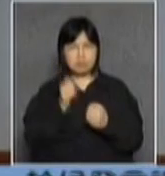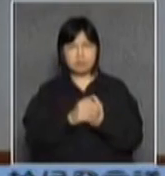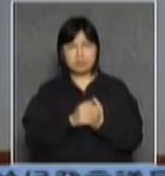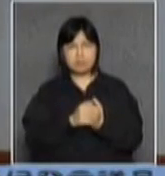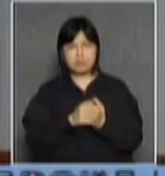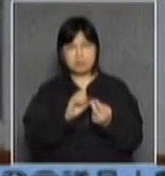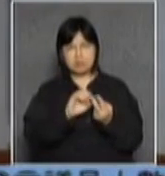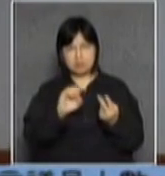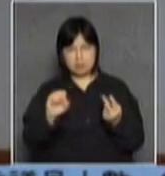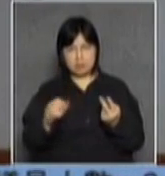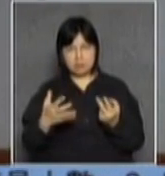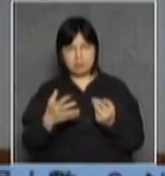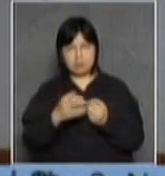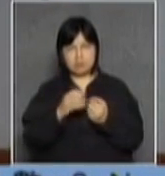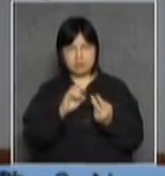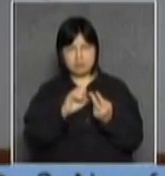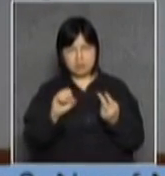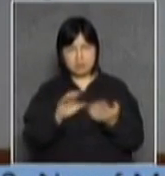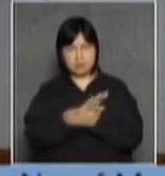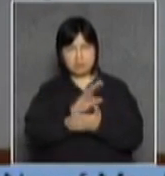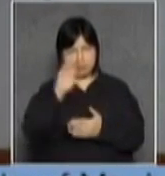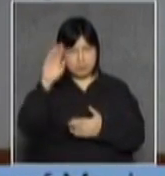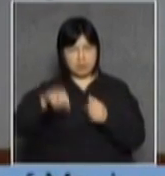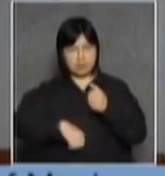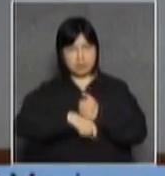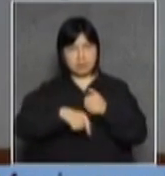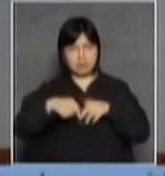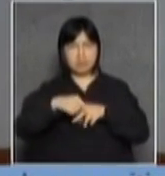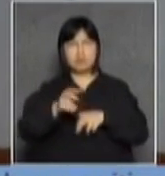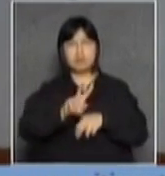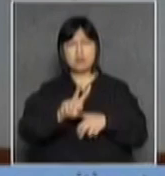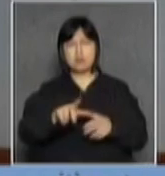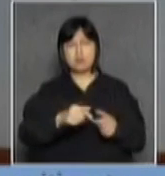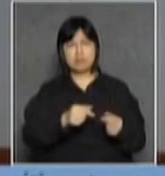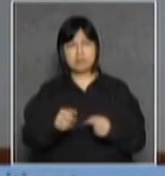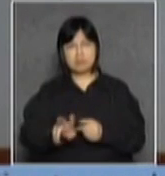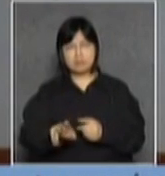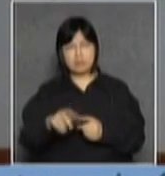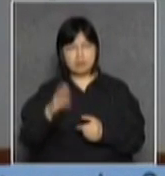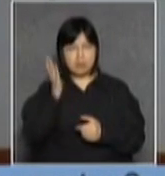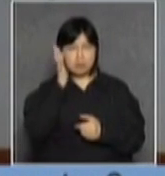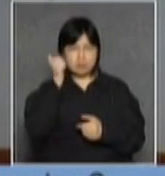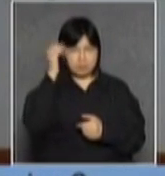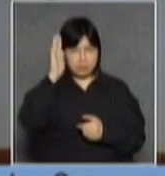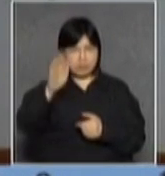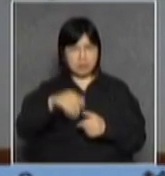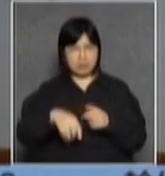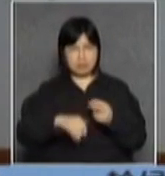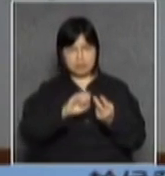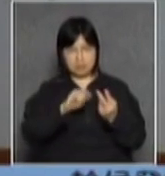又出現咗叫做未來基金。一模一樣同佢。呢個澳洲嘅未來基金喺2006年